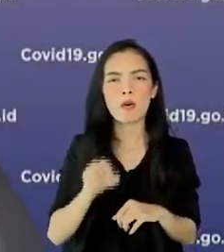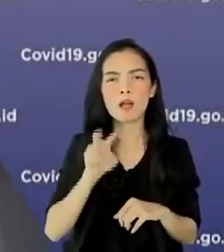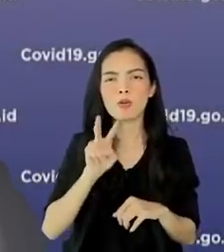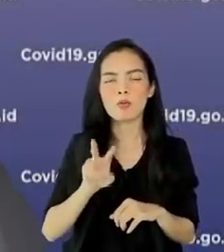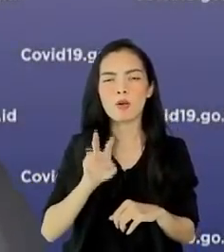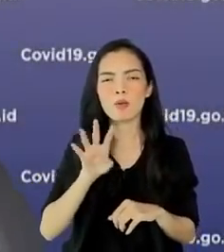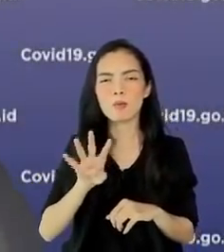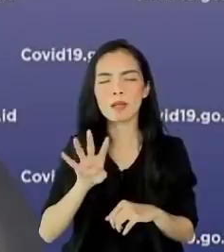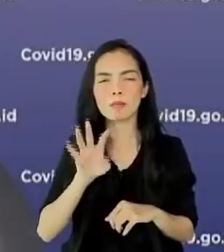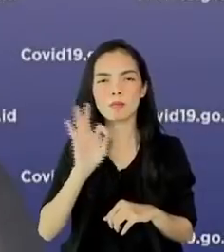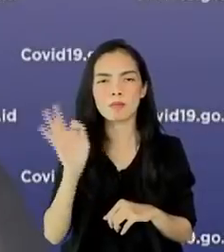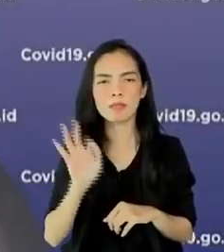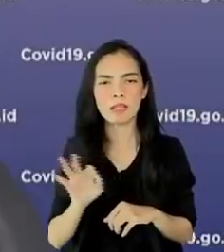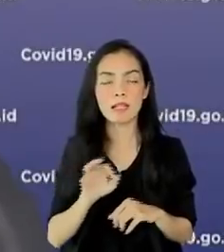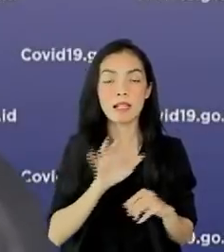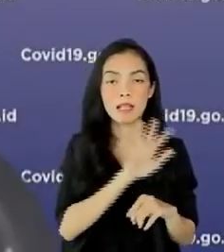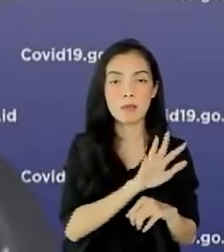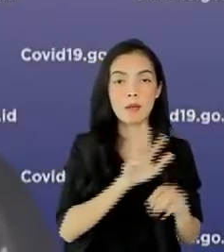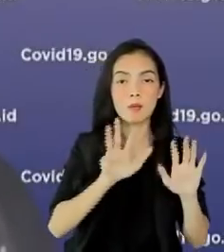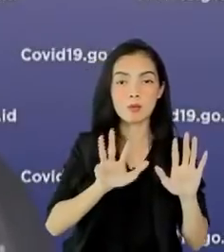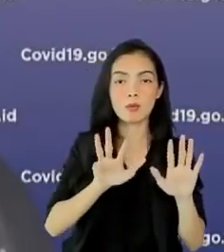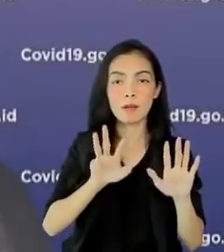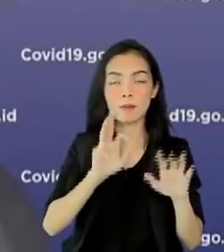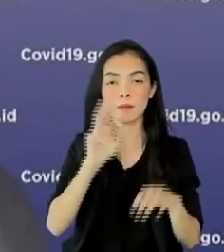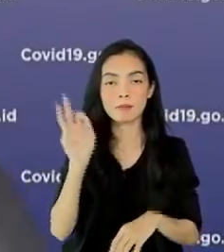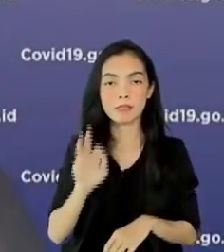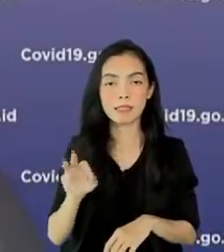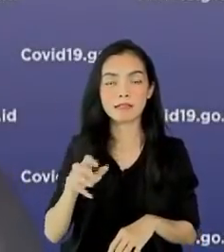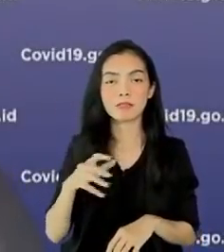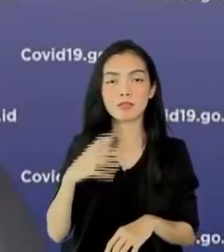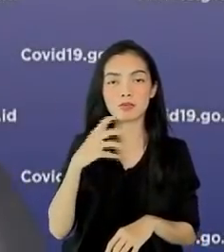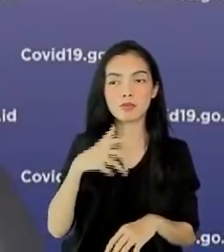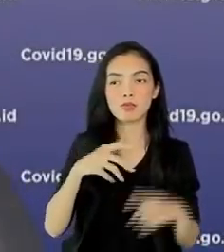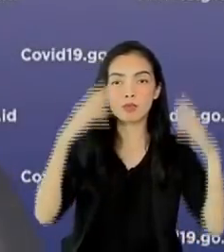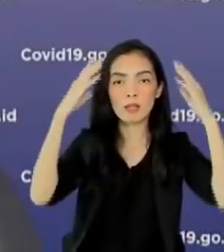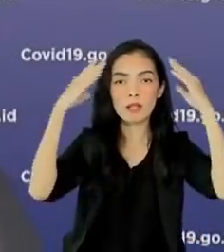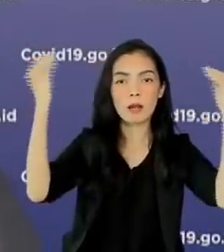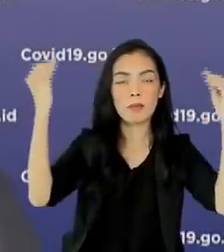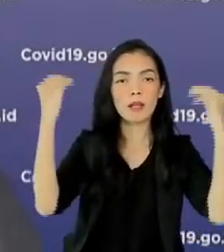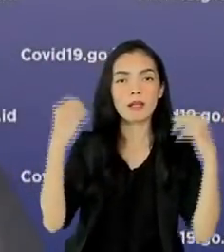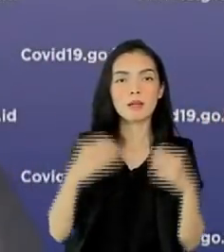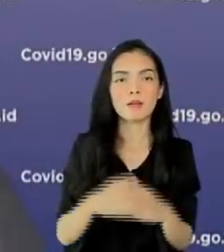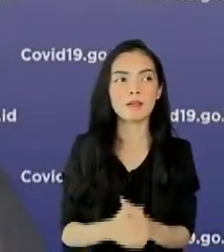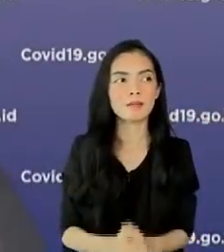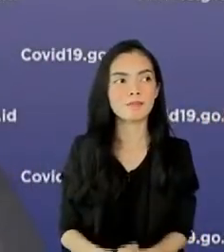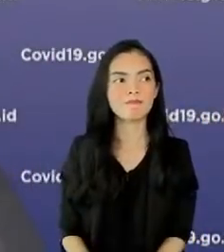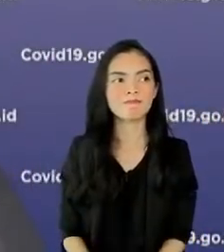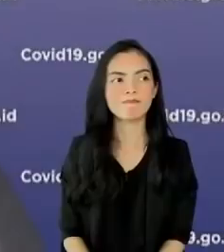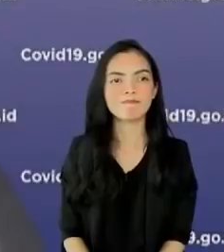Gorontalo, 59% kelurahan dan desa di Sumatera Barat, dan